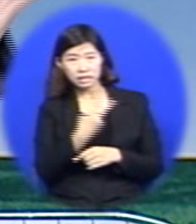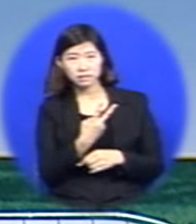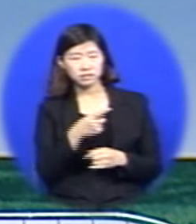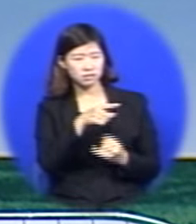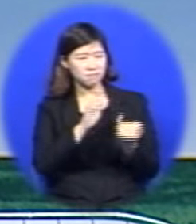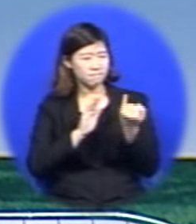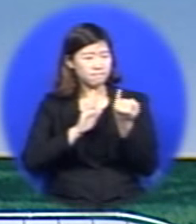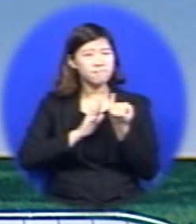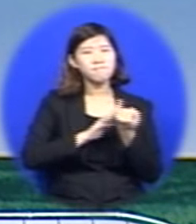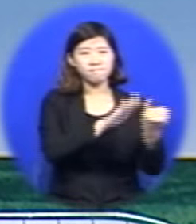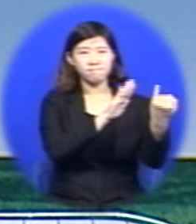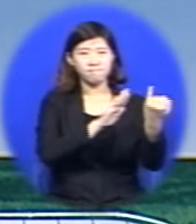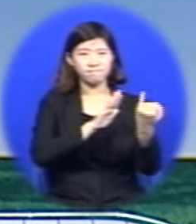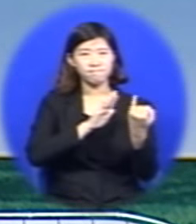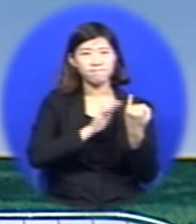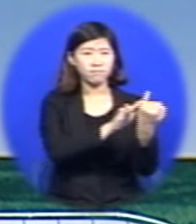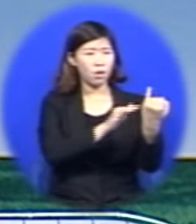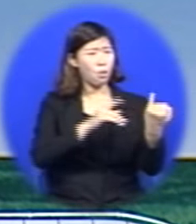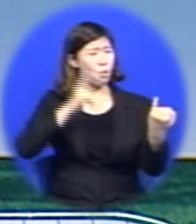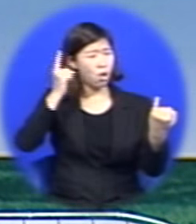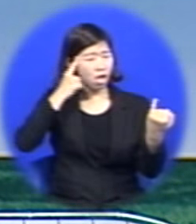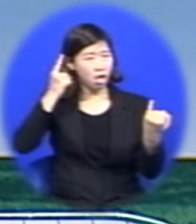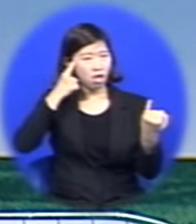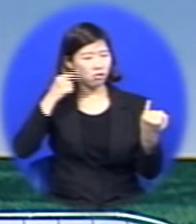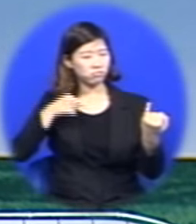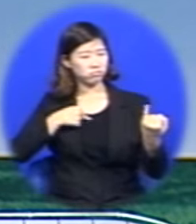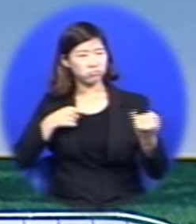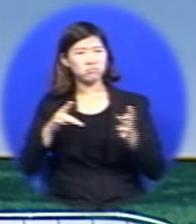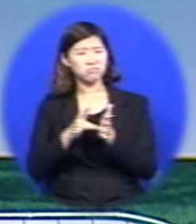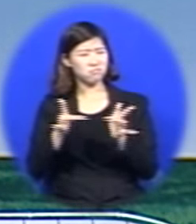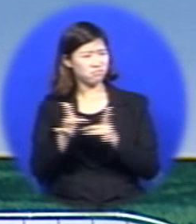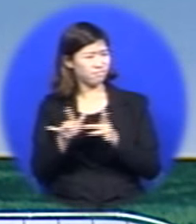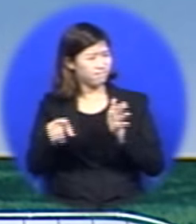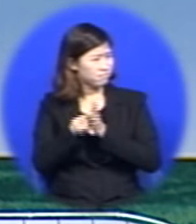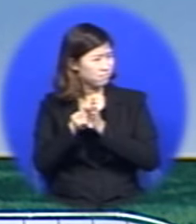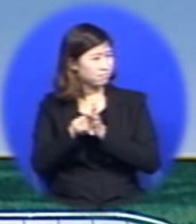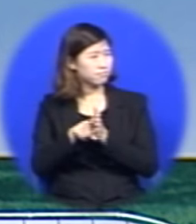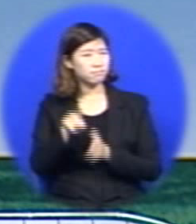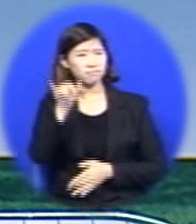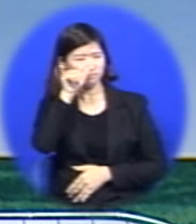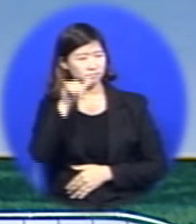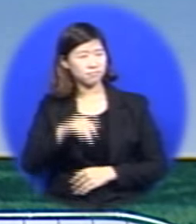또 밀었습니다. 왜 이래요? 우리 예수 믿는다니까.